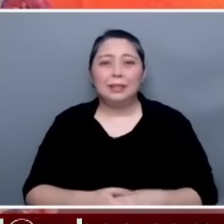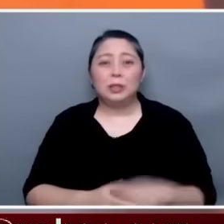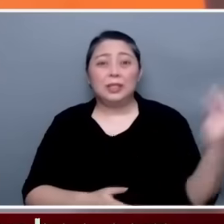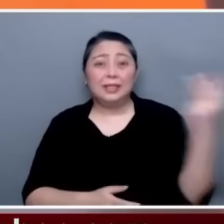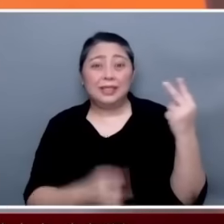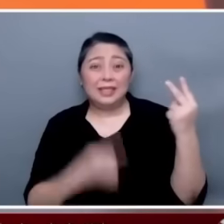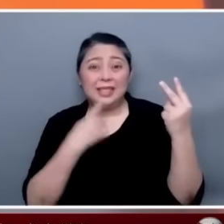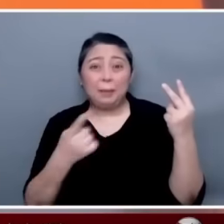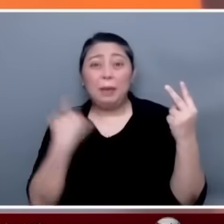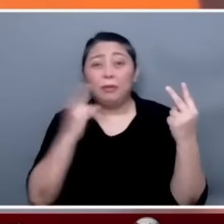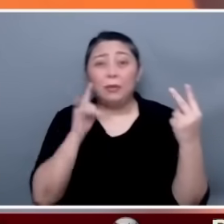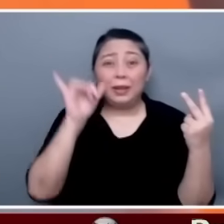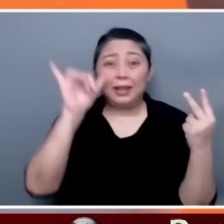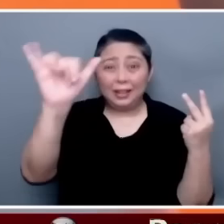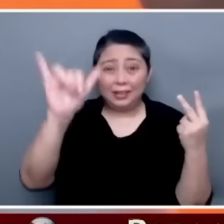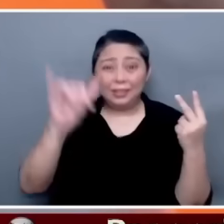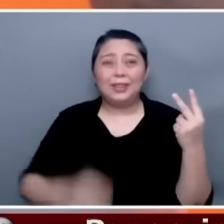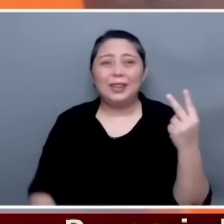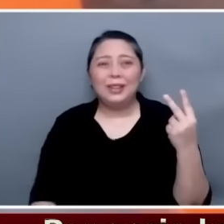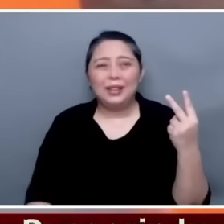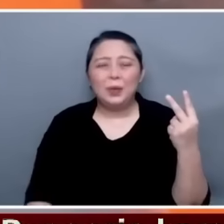yun,